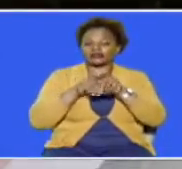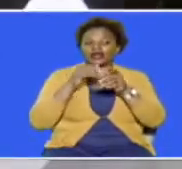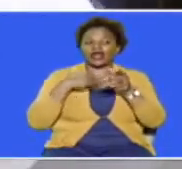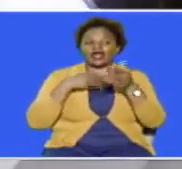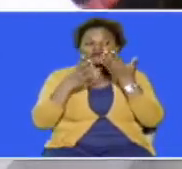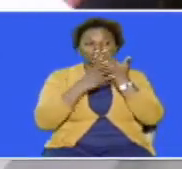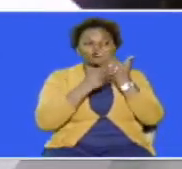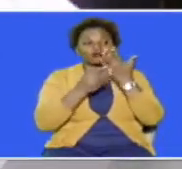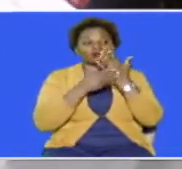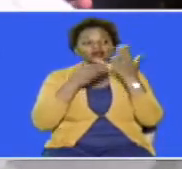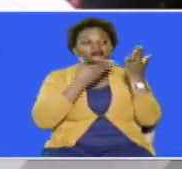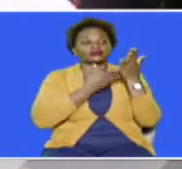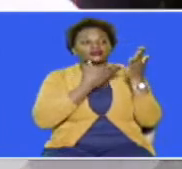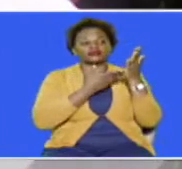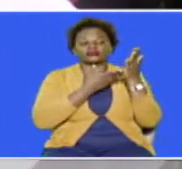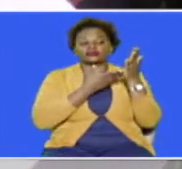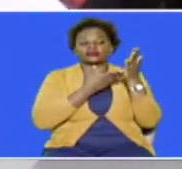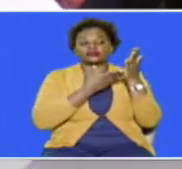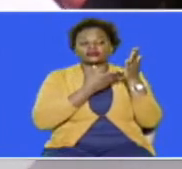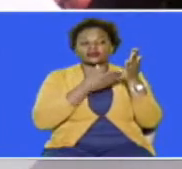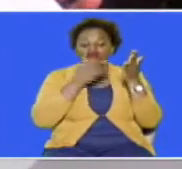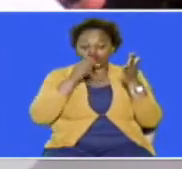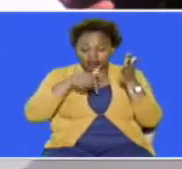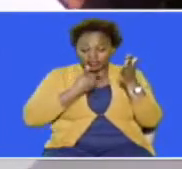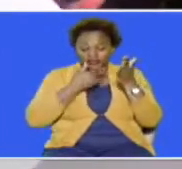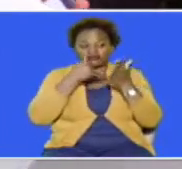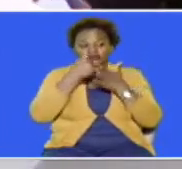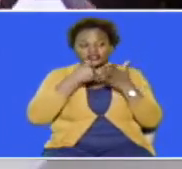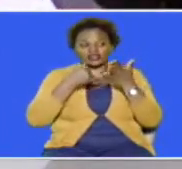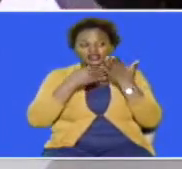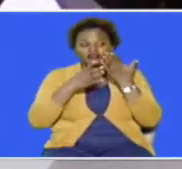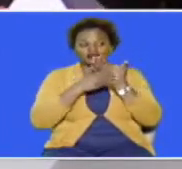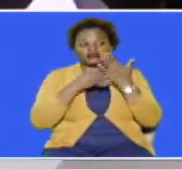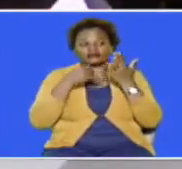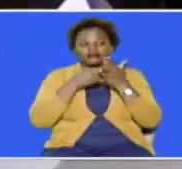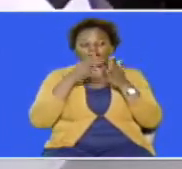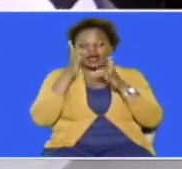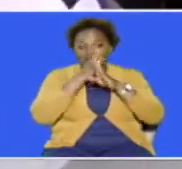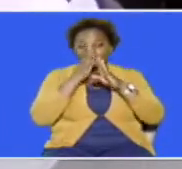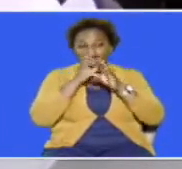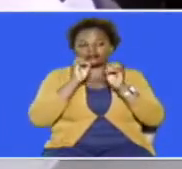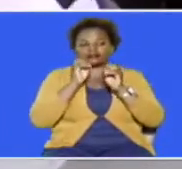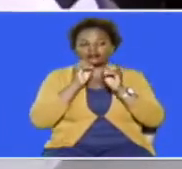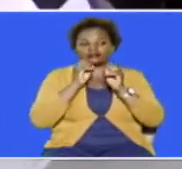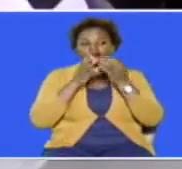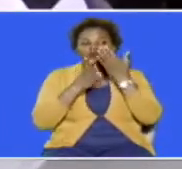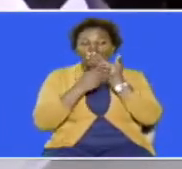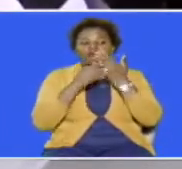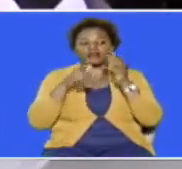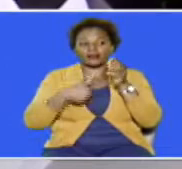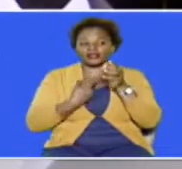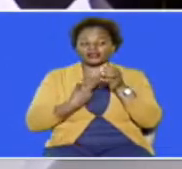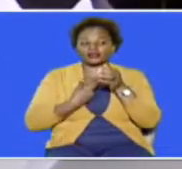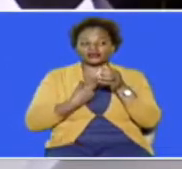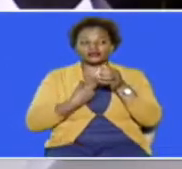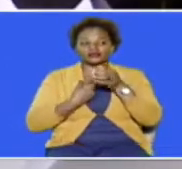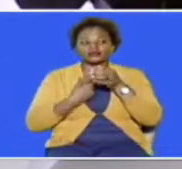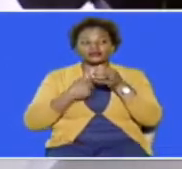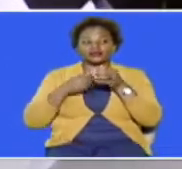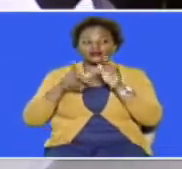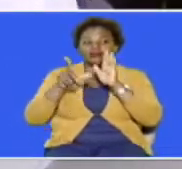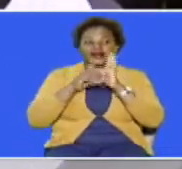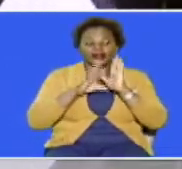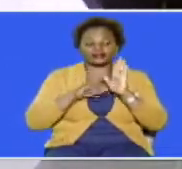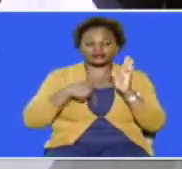have the copy of the document that I signed. Hakunificha na nilipatia copy yangu mwenyewe. So my lawyers